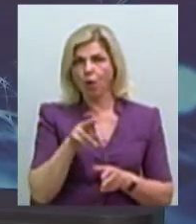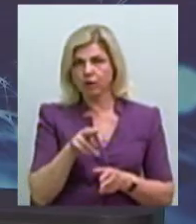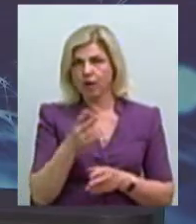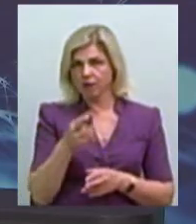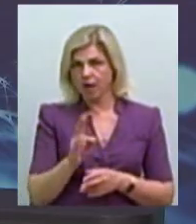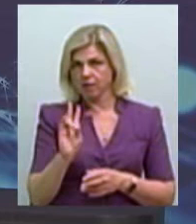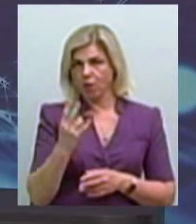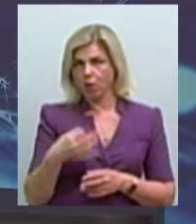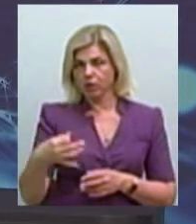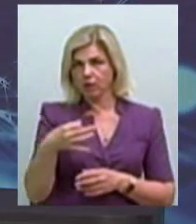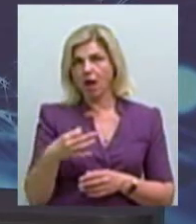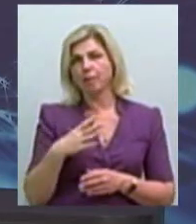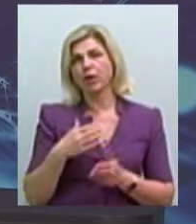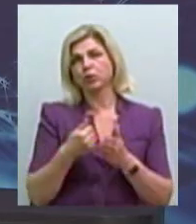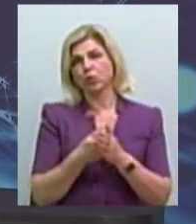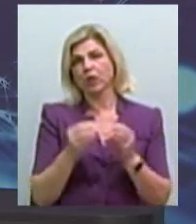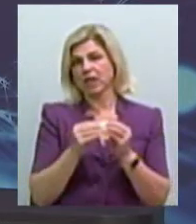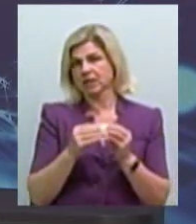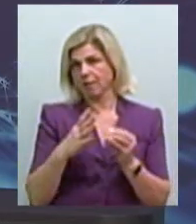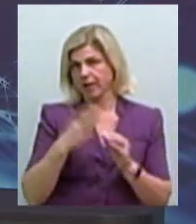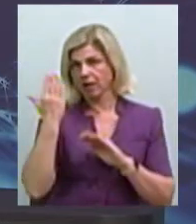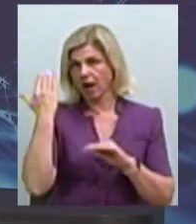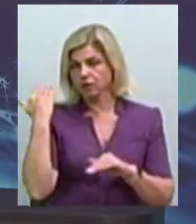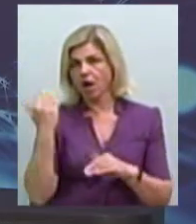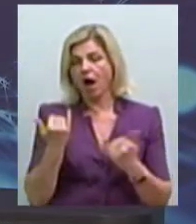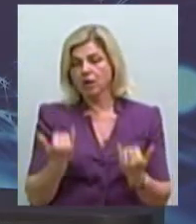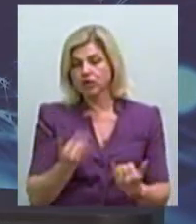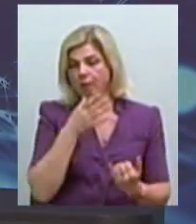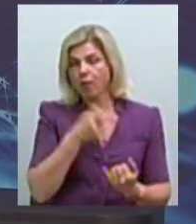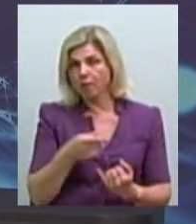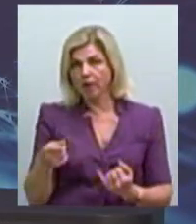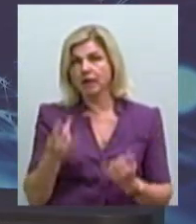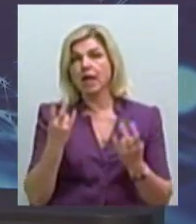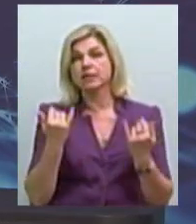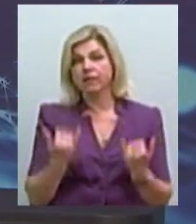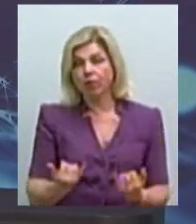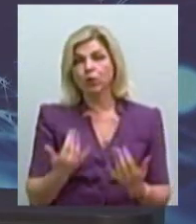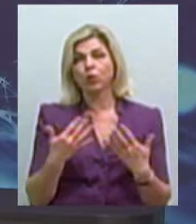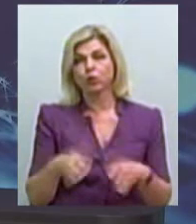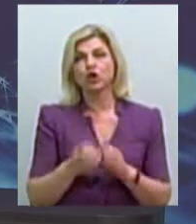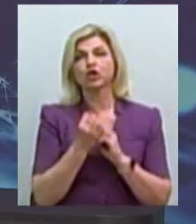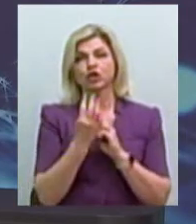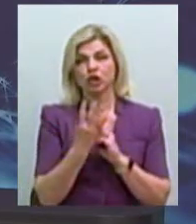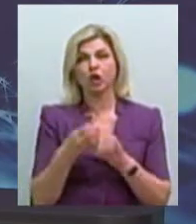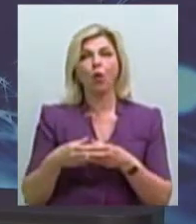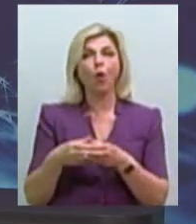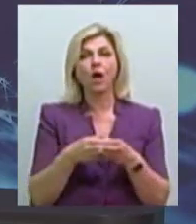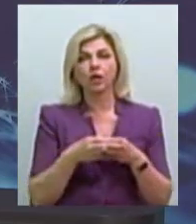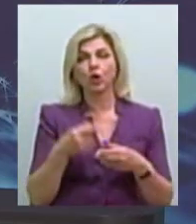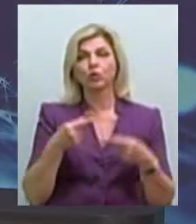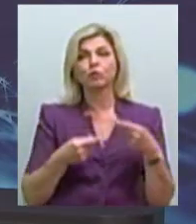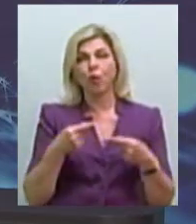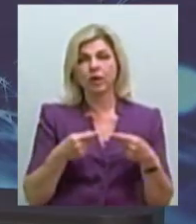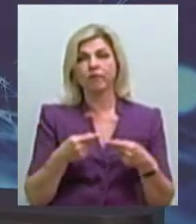Миколаївщини, оскільки попередньо там до 10 доходило. Mm-hmm. На цей момент, на сьогоднішній день, у нас вже 14 колективних трудових спорів.